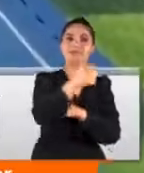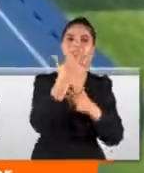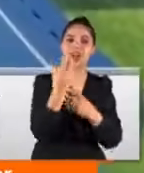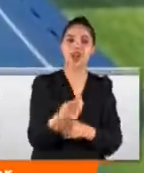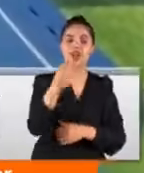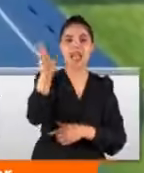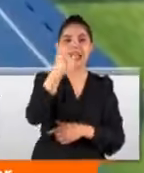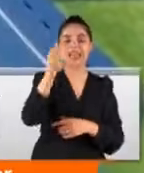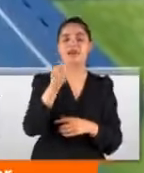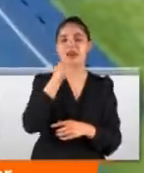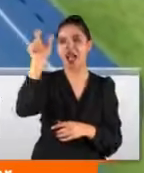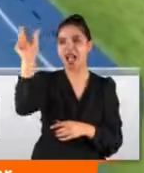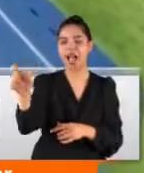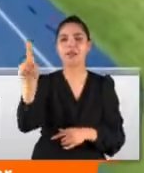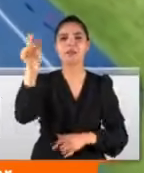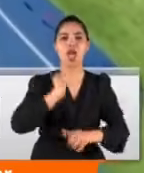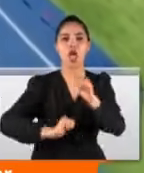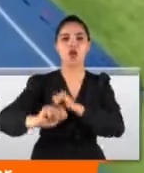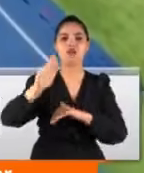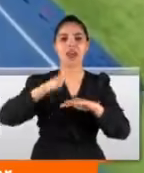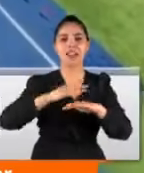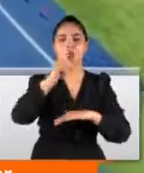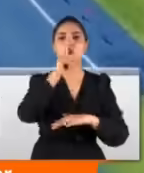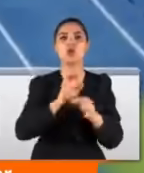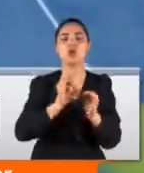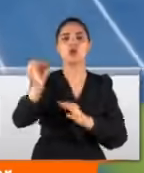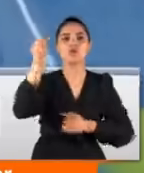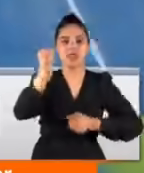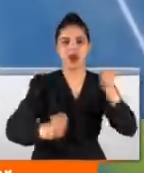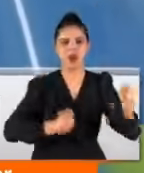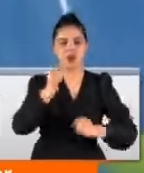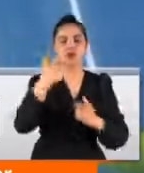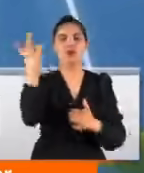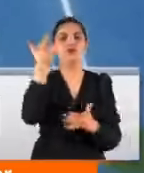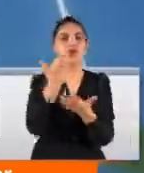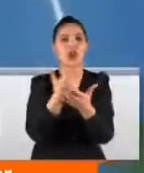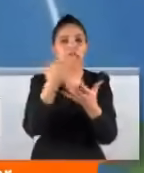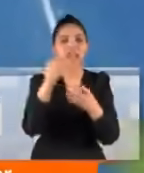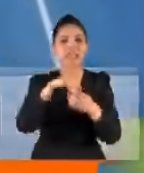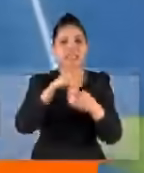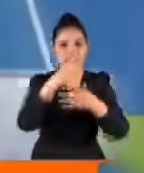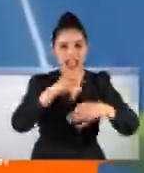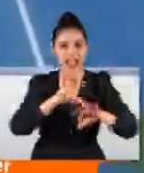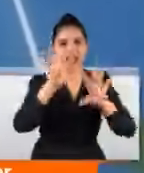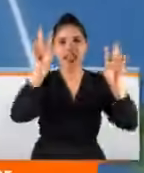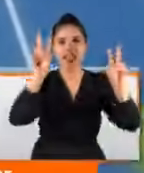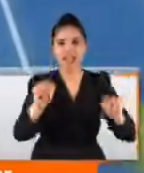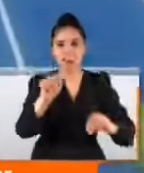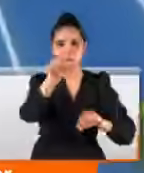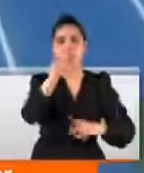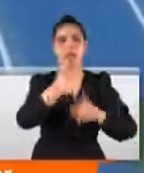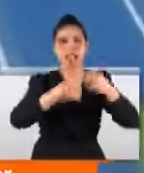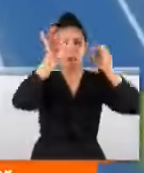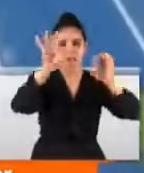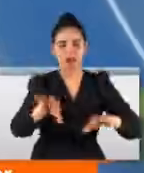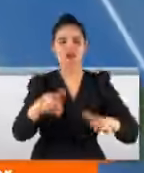Kameraman Hao Xiaoyang bir üniversitede düzenlenen 100 metre koşusunu görüntülemek için hazırlıklarını tamamladı, yarışın başlamasıyla birlikte